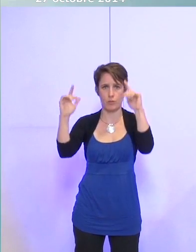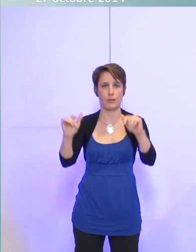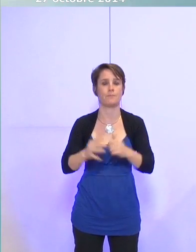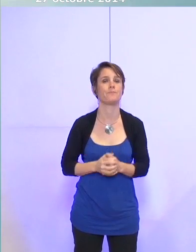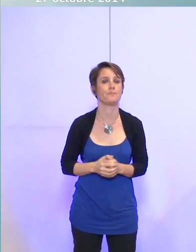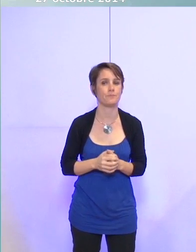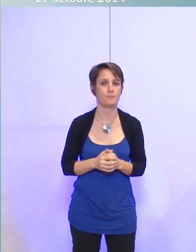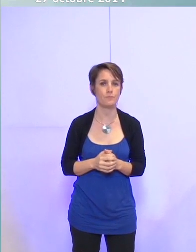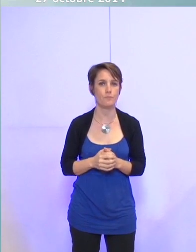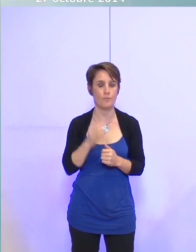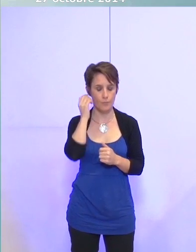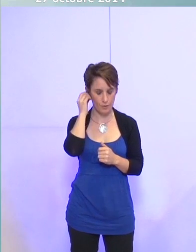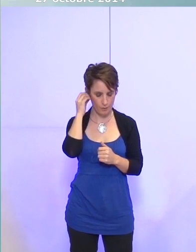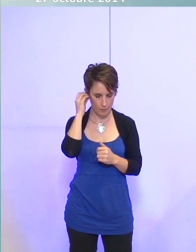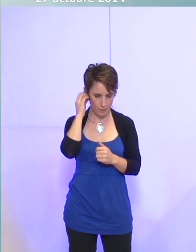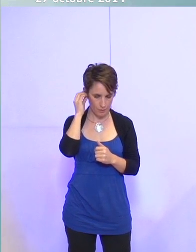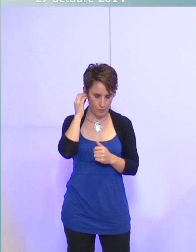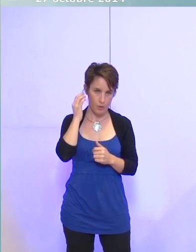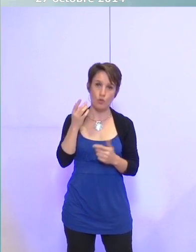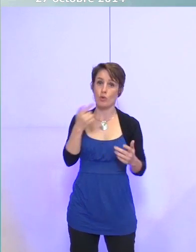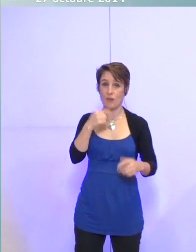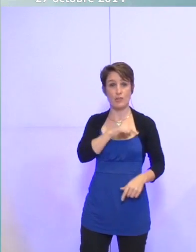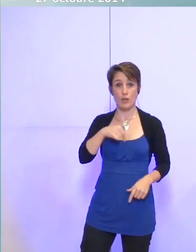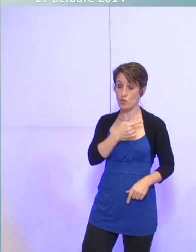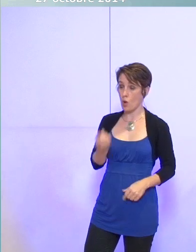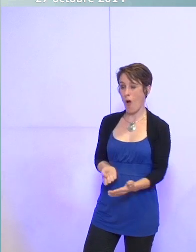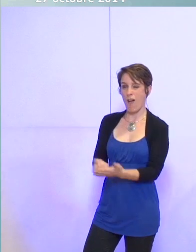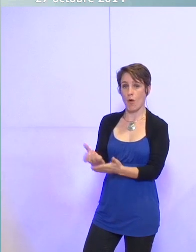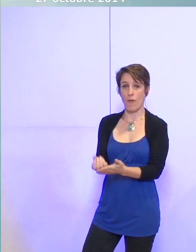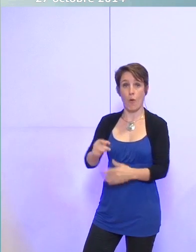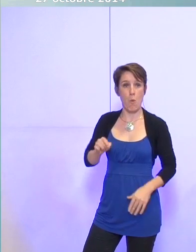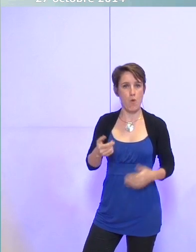ne s'agit donc plus uniquement de rendre des comptes, mais également de